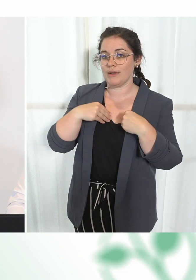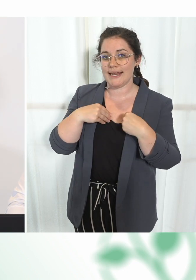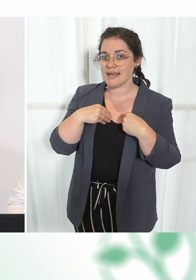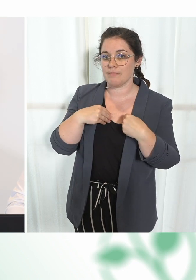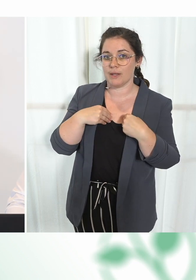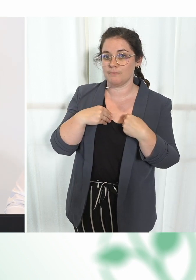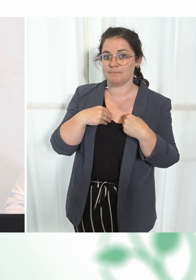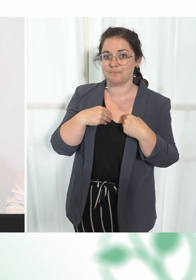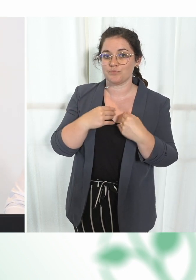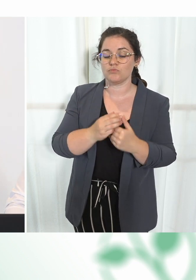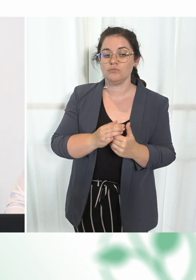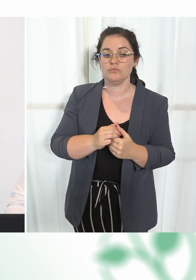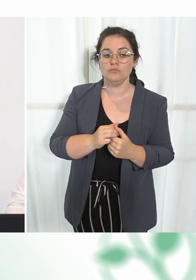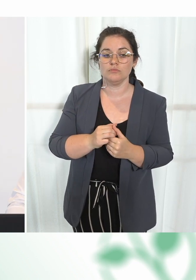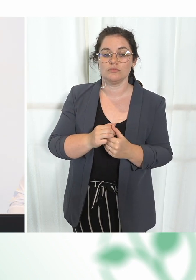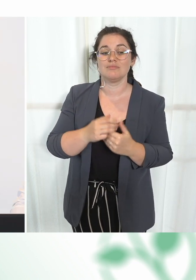der